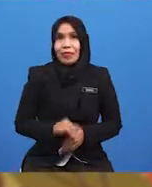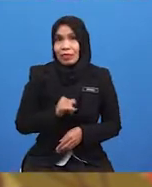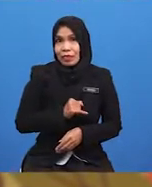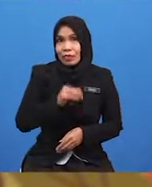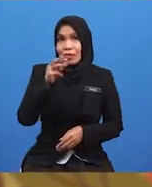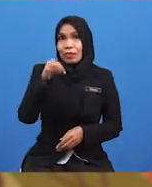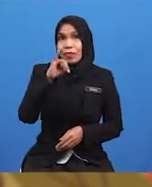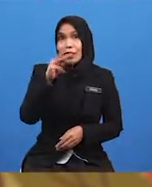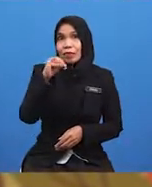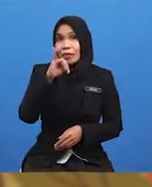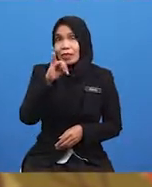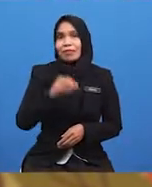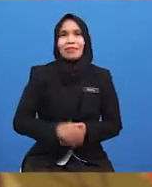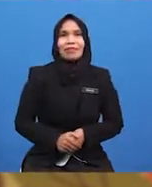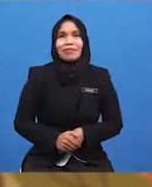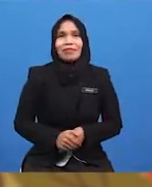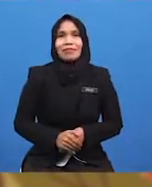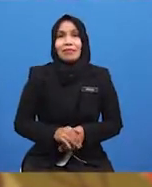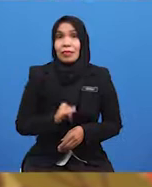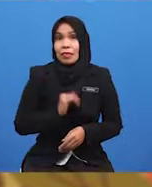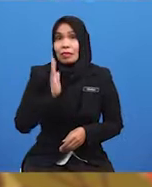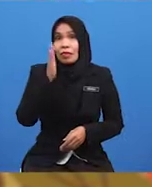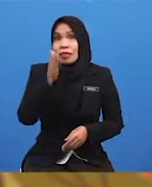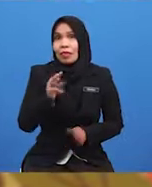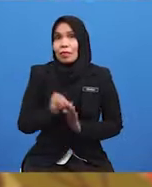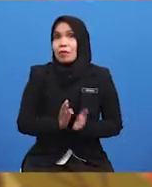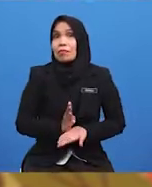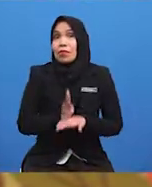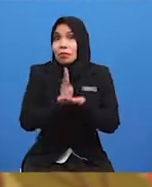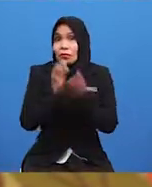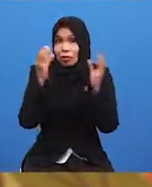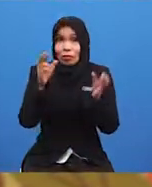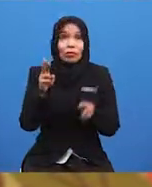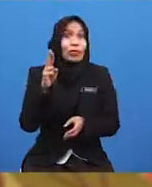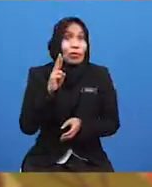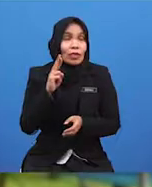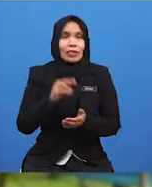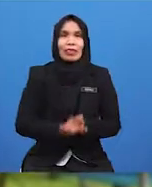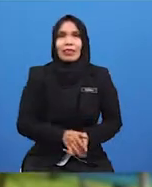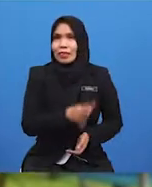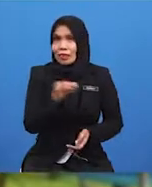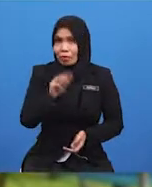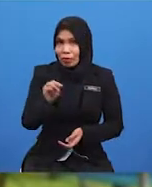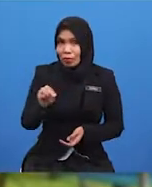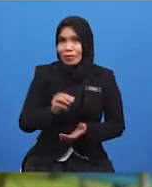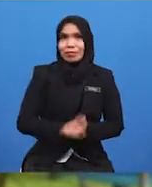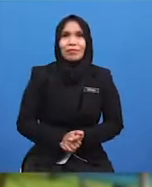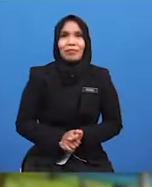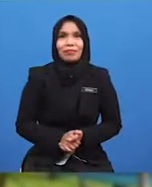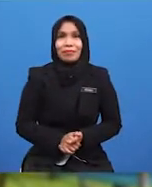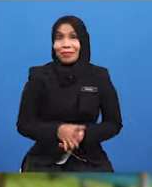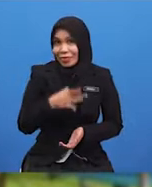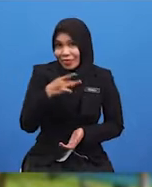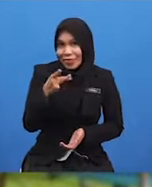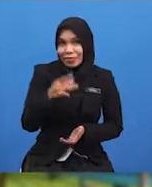Mimi Saya akan membantu C kulewati dan murid sekalian murid-murid suka